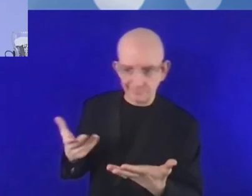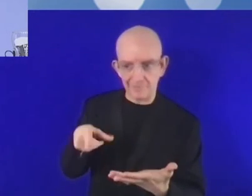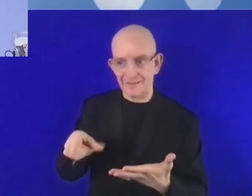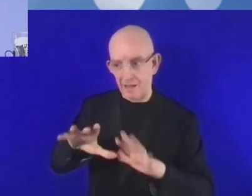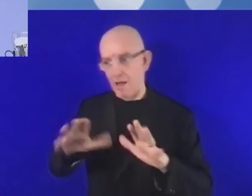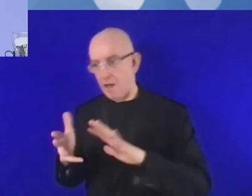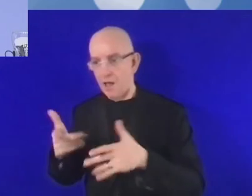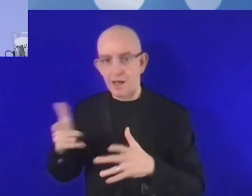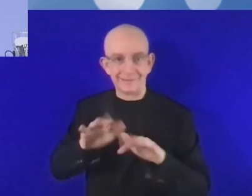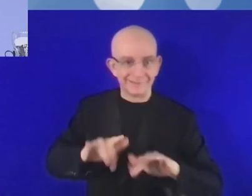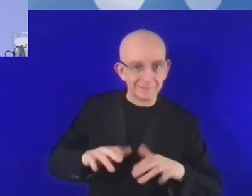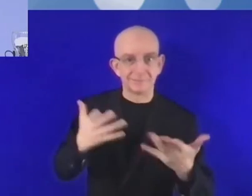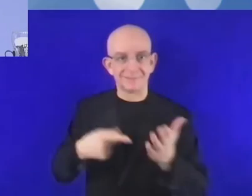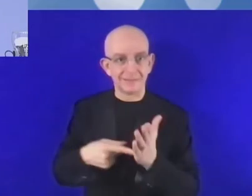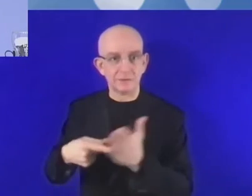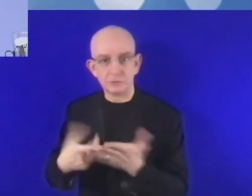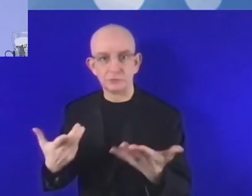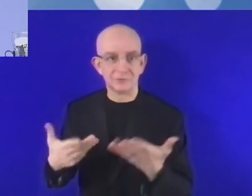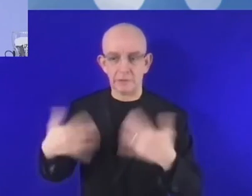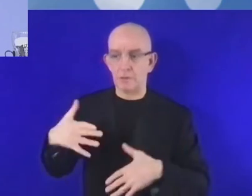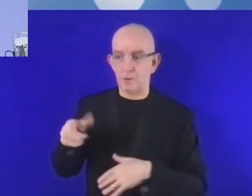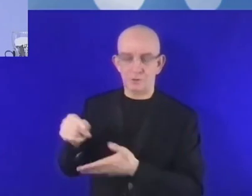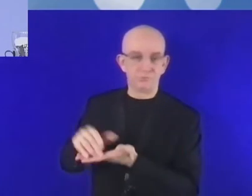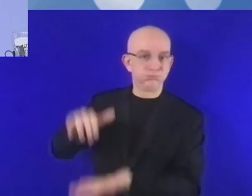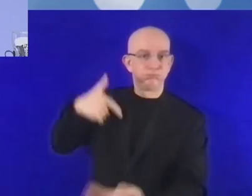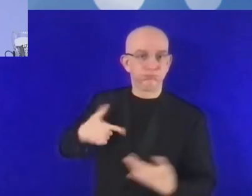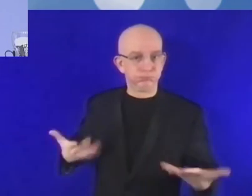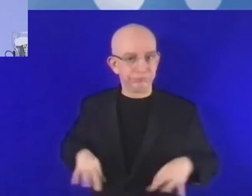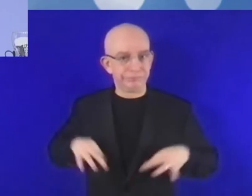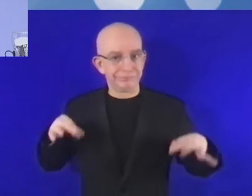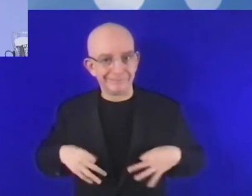цифровые технологии? И здесь мы должны предложить поддержку.